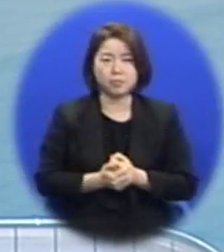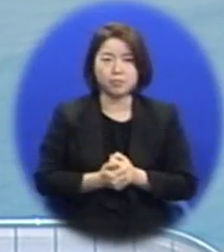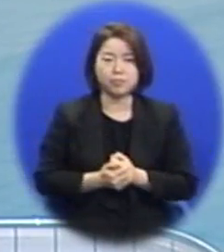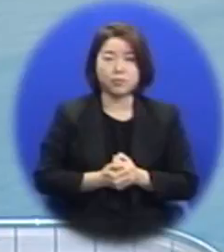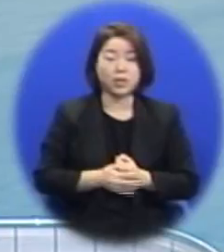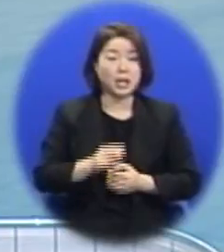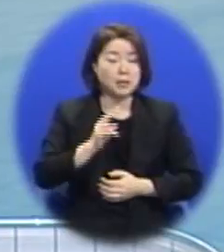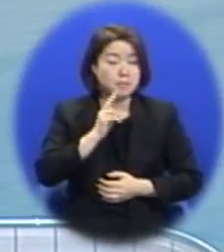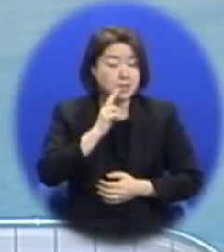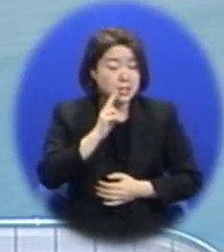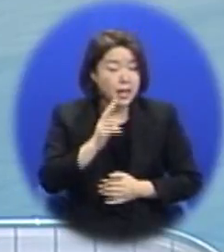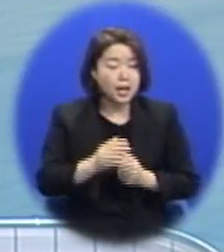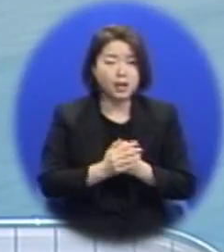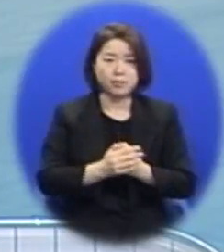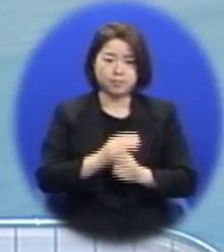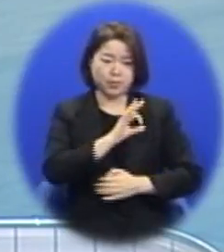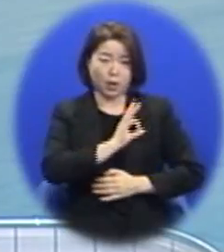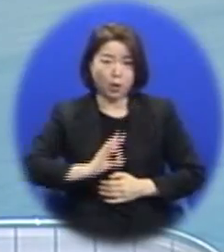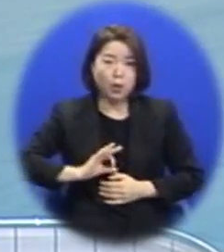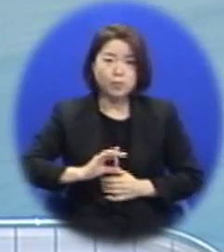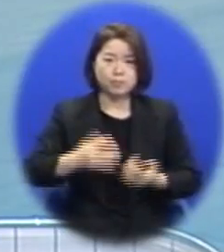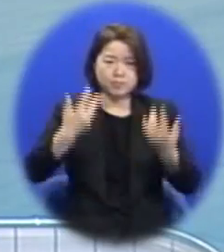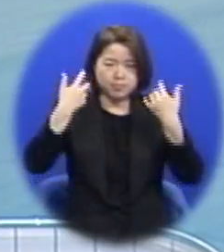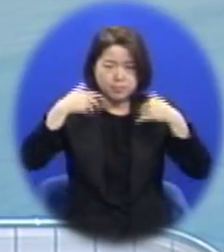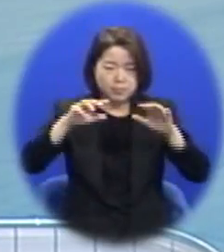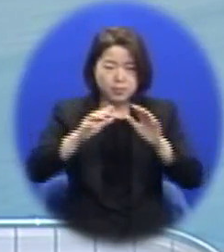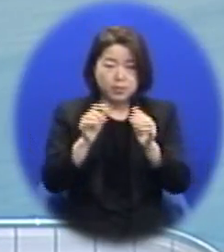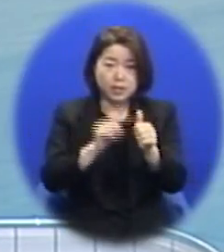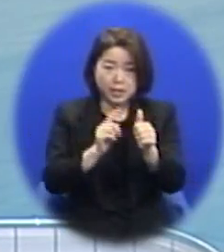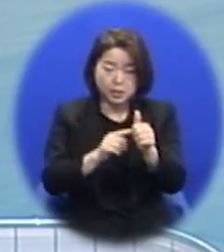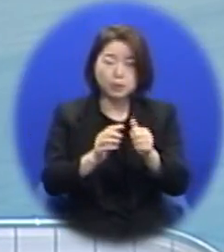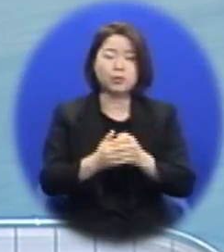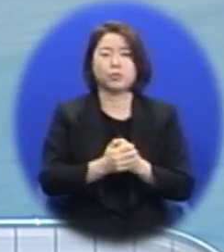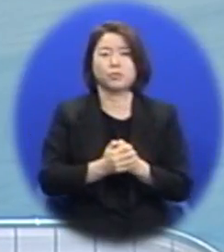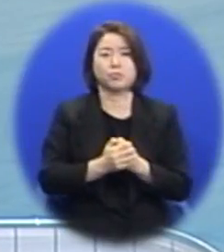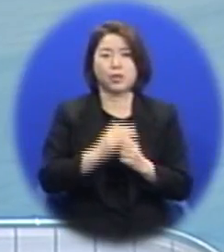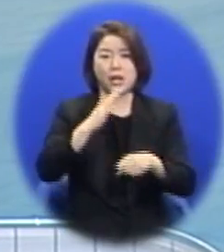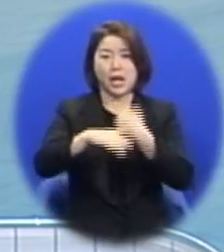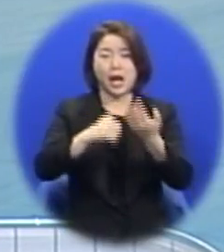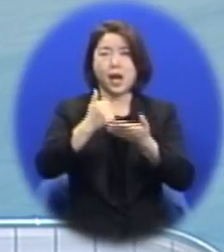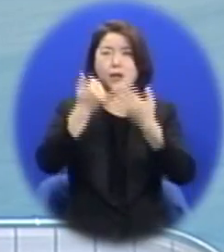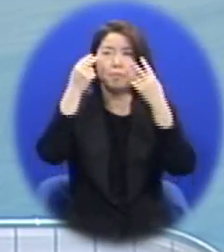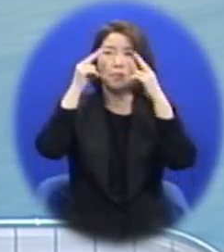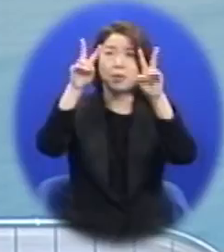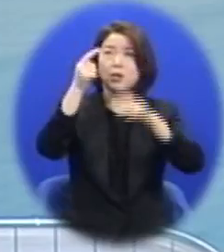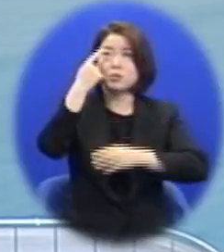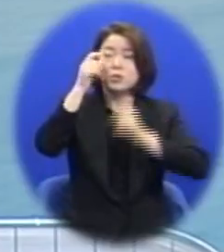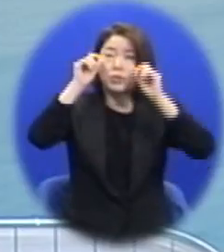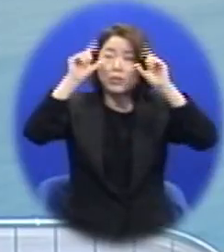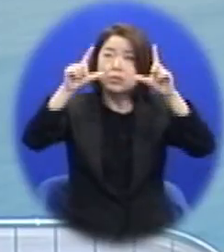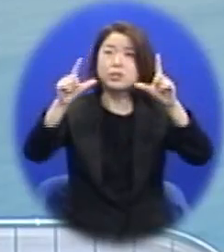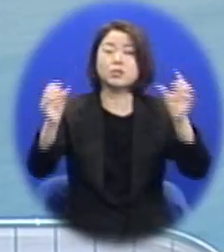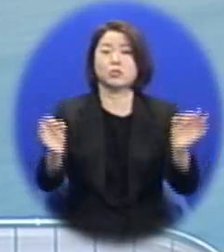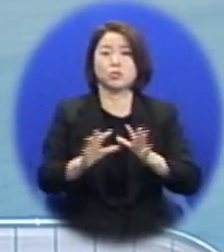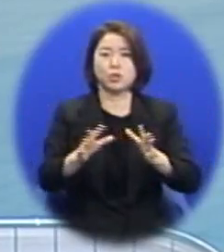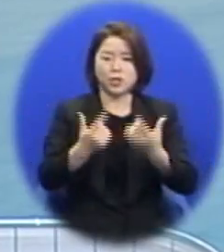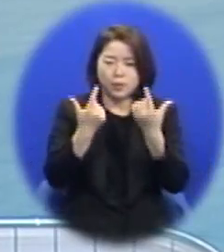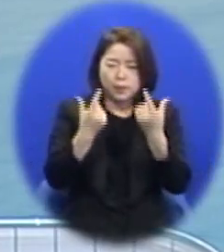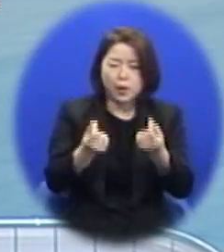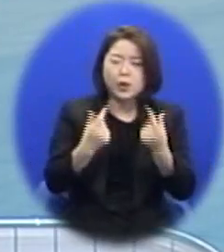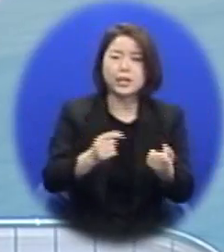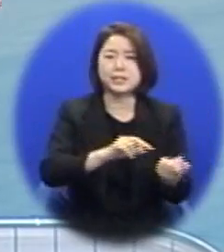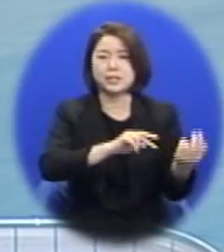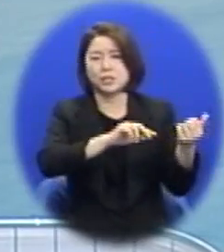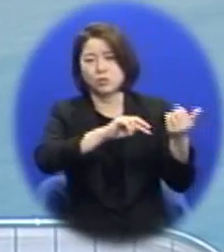이사야도, 욥도, 다니엘도 하나님을 바라보는 눈이 뜨이는 순간에 똑같이